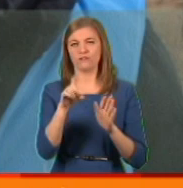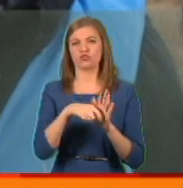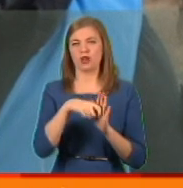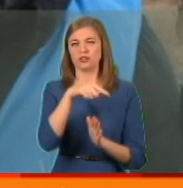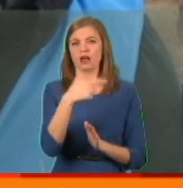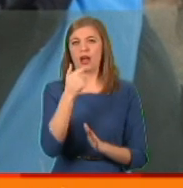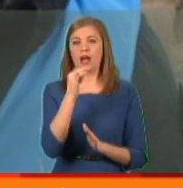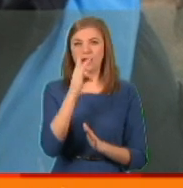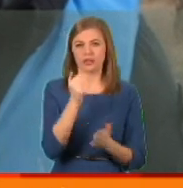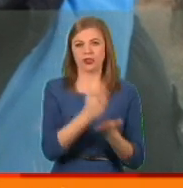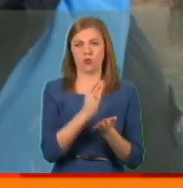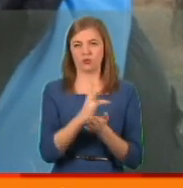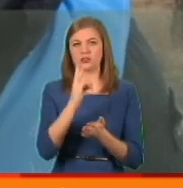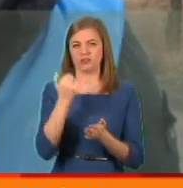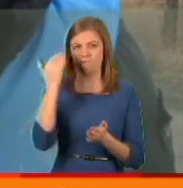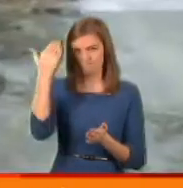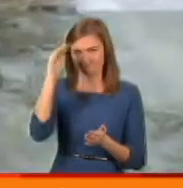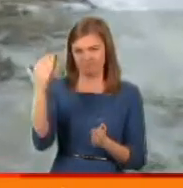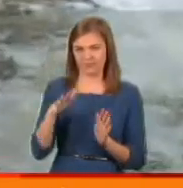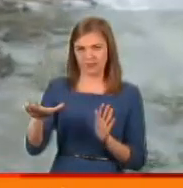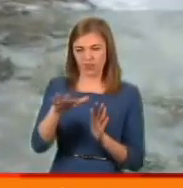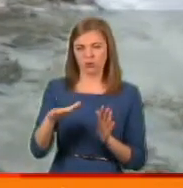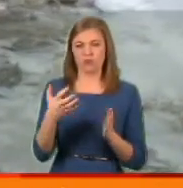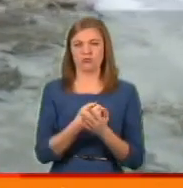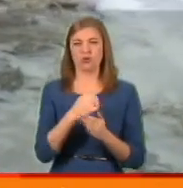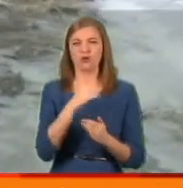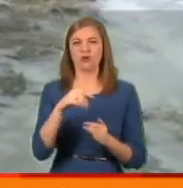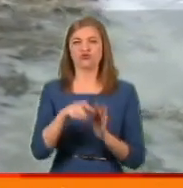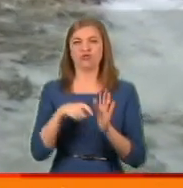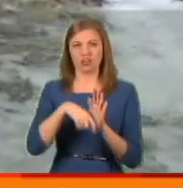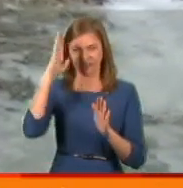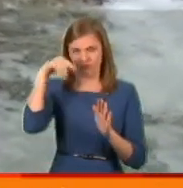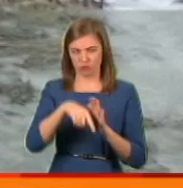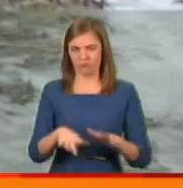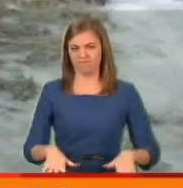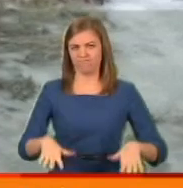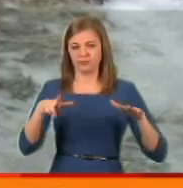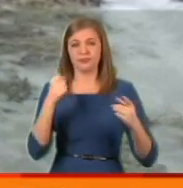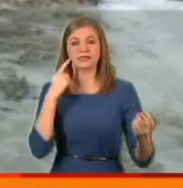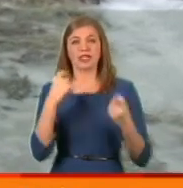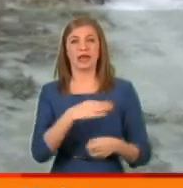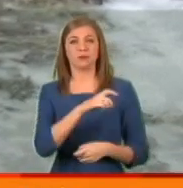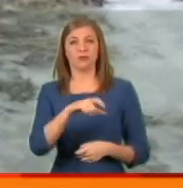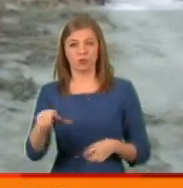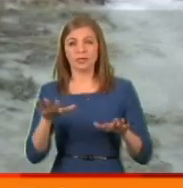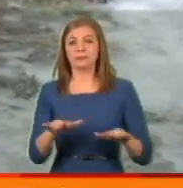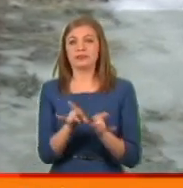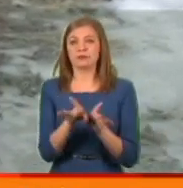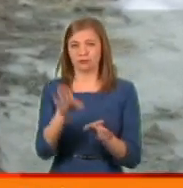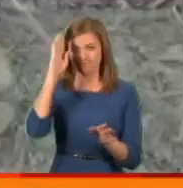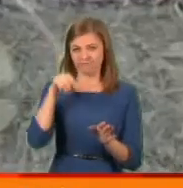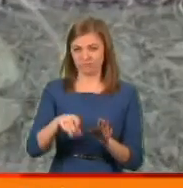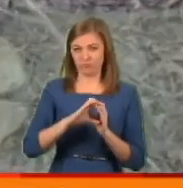Гагаріна, яка знаходиться на непідконтрольній території. Піднявся рівень шахтних вод. За даними волонтерів, місце прориву